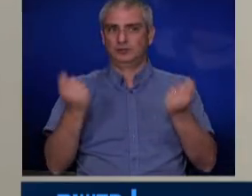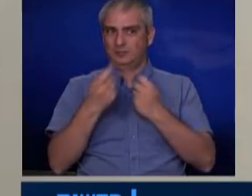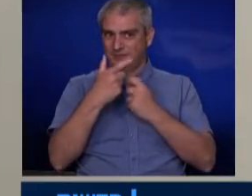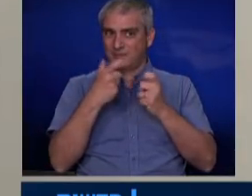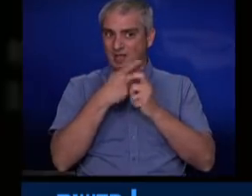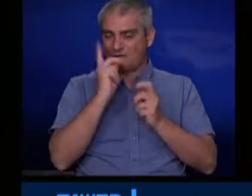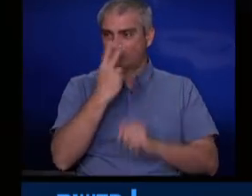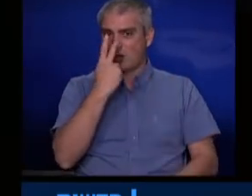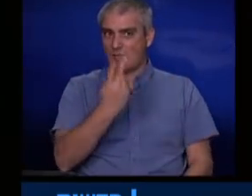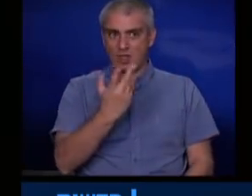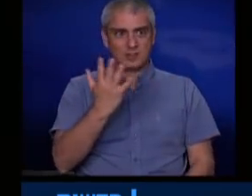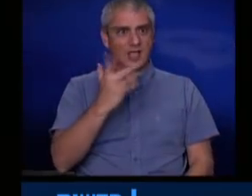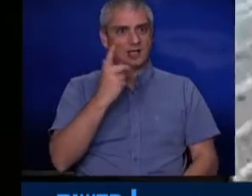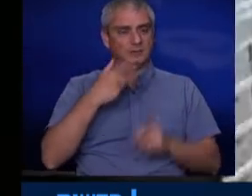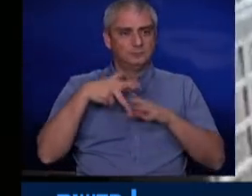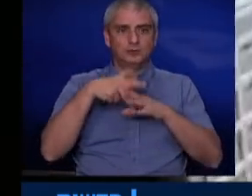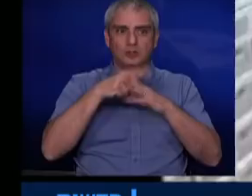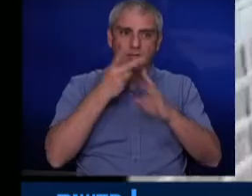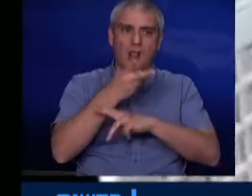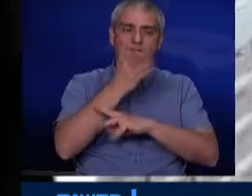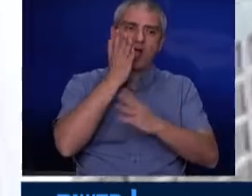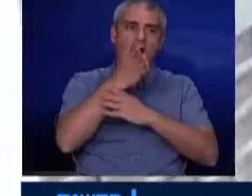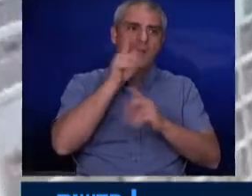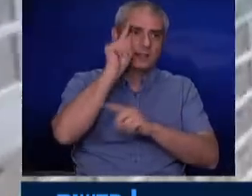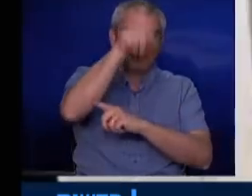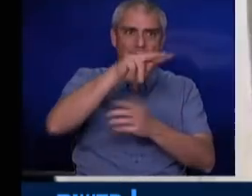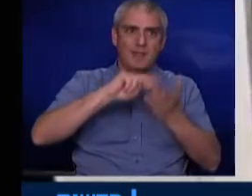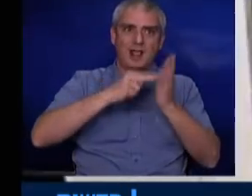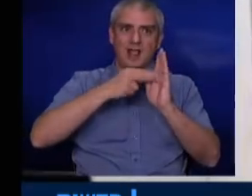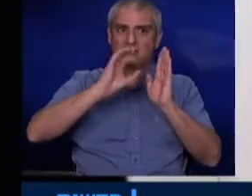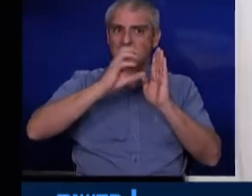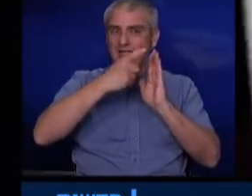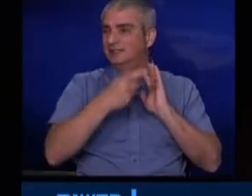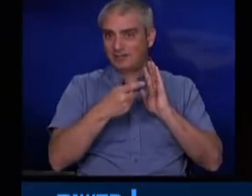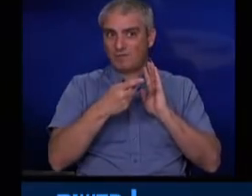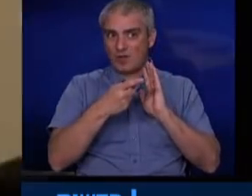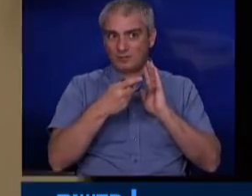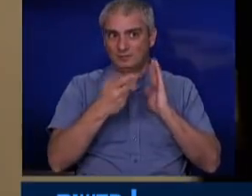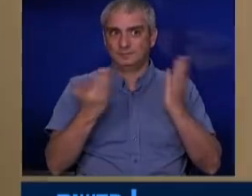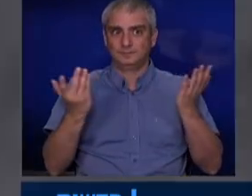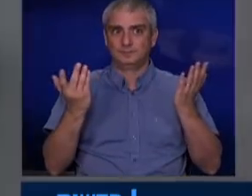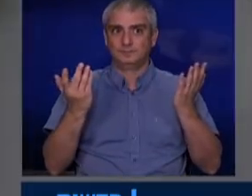החברה אפשר לראות אילו מכשולים צריך לעבור עד שמגיעים לחדר הכספות הנחשק.